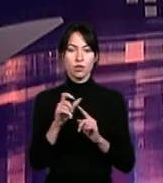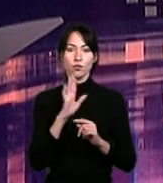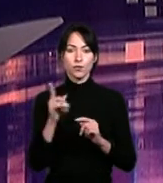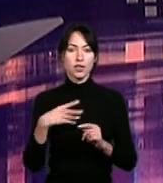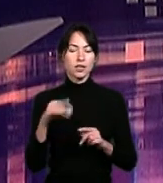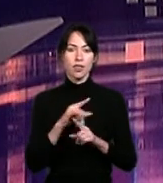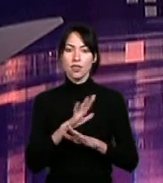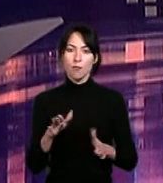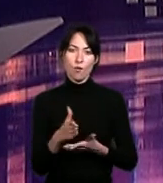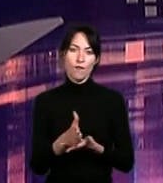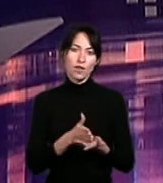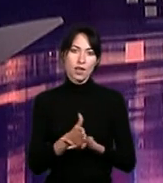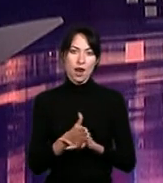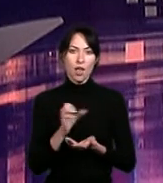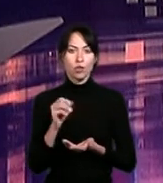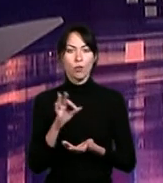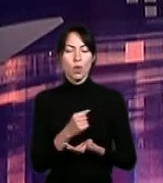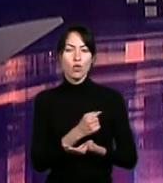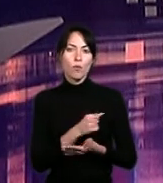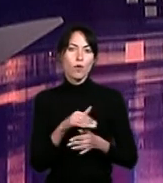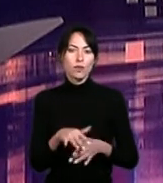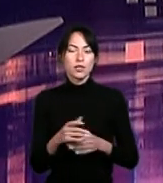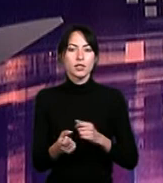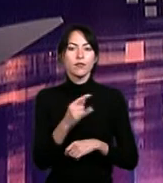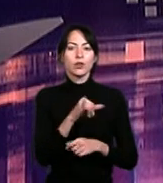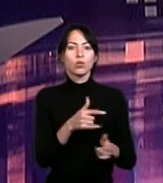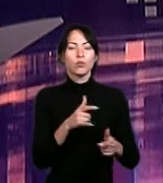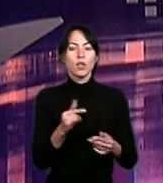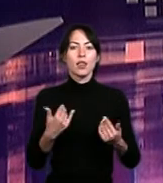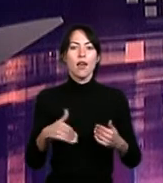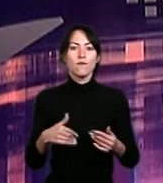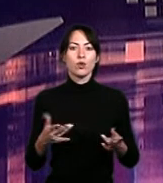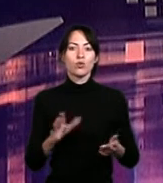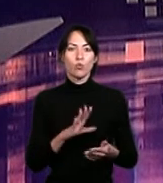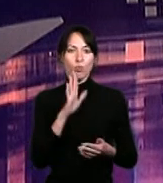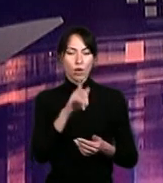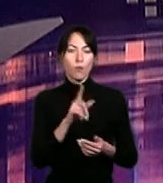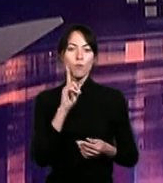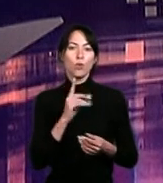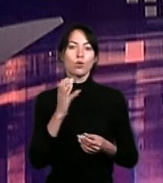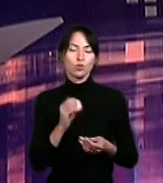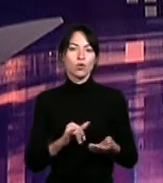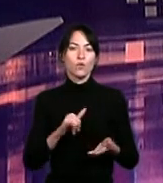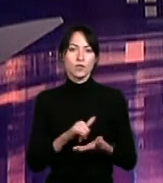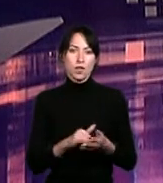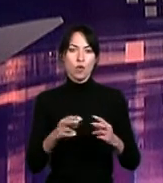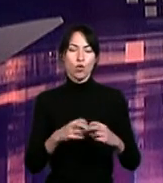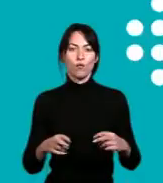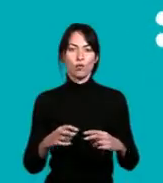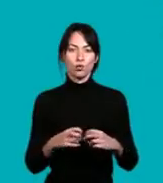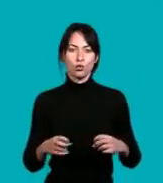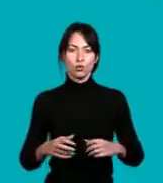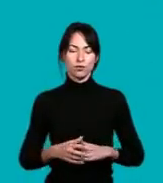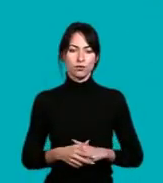був ветераном бойових дій. Звідки взяв зброю та навіщо вона була чоловіку, слідчі ще встановлюють.